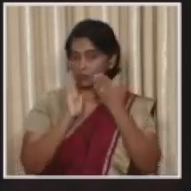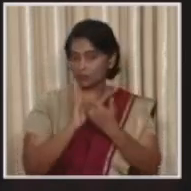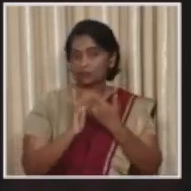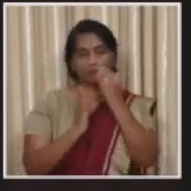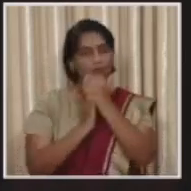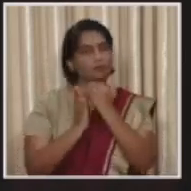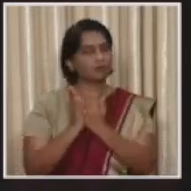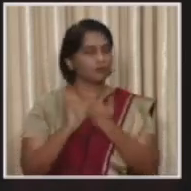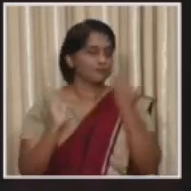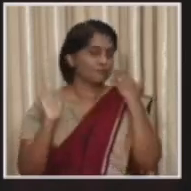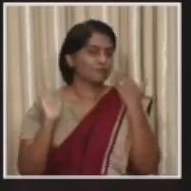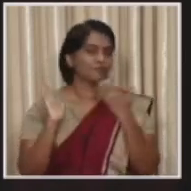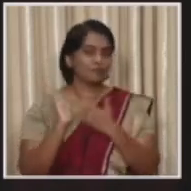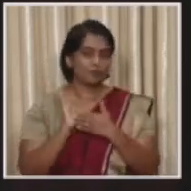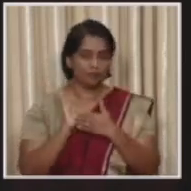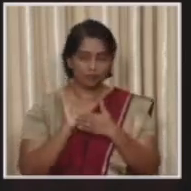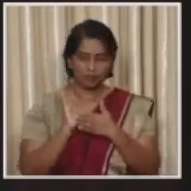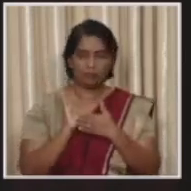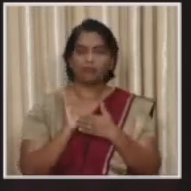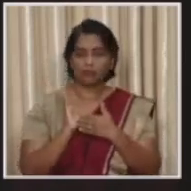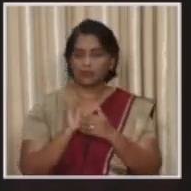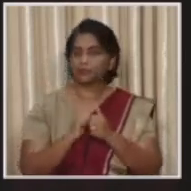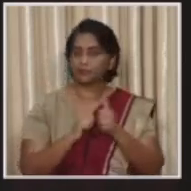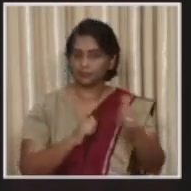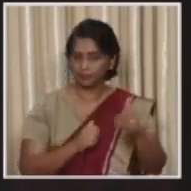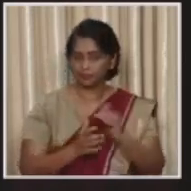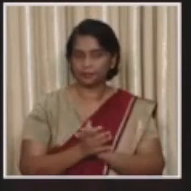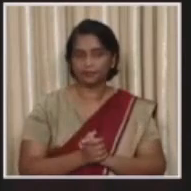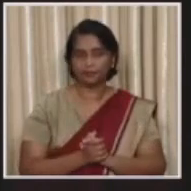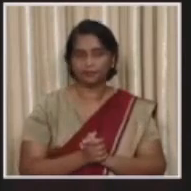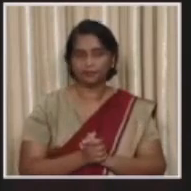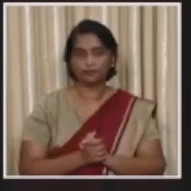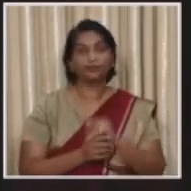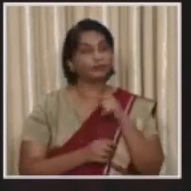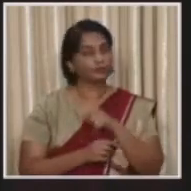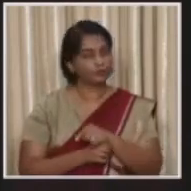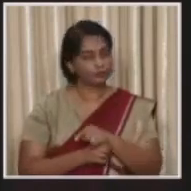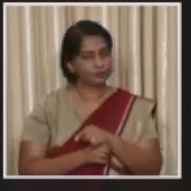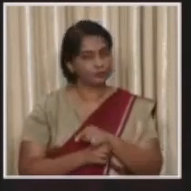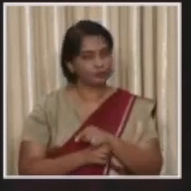යෝජනා සම්බන්ධයෙන් කරන්න. මේවා